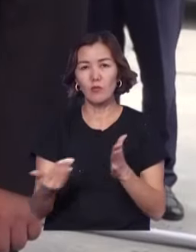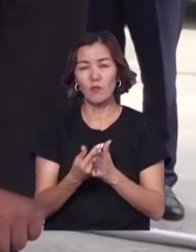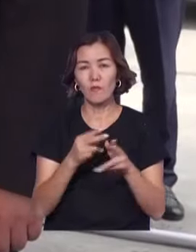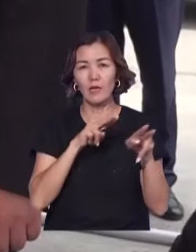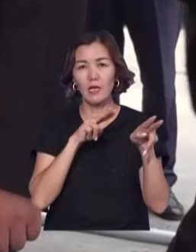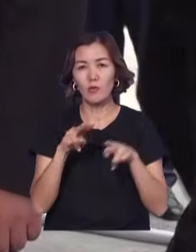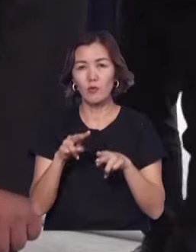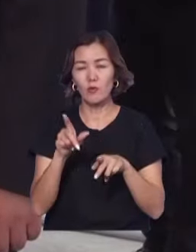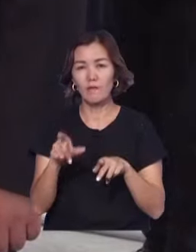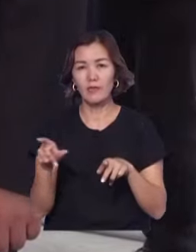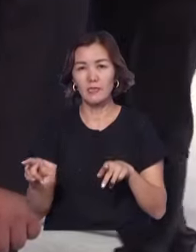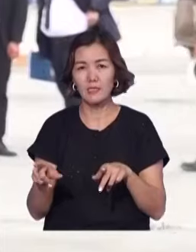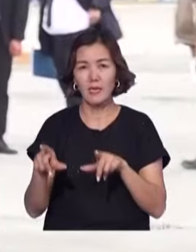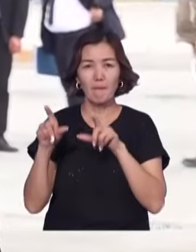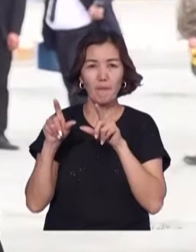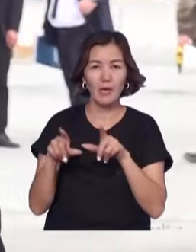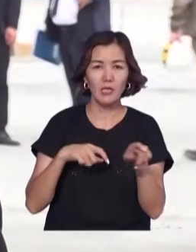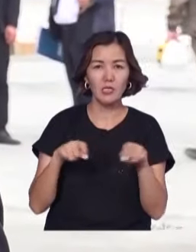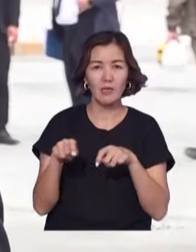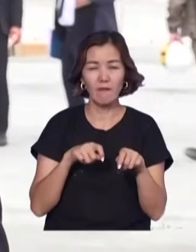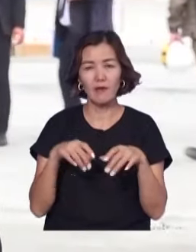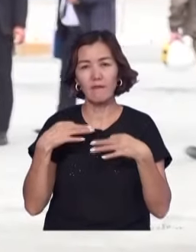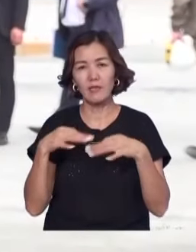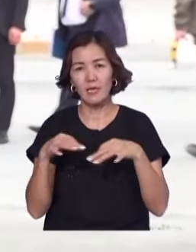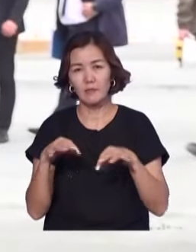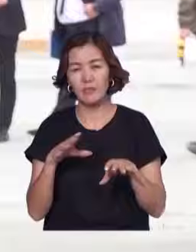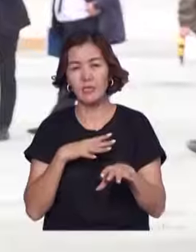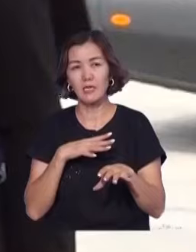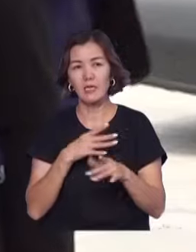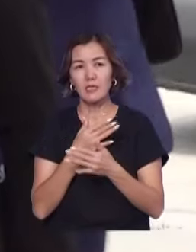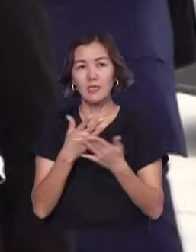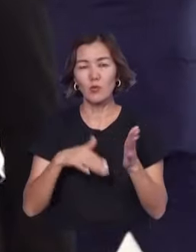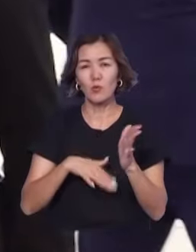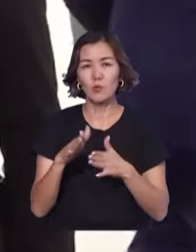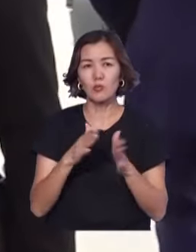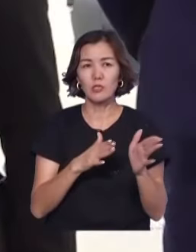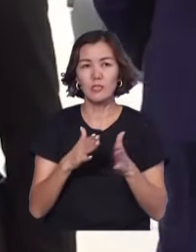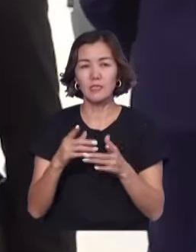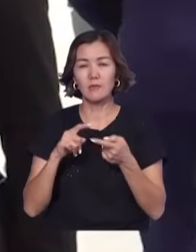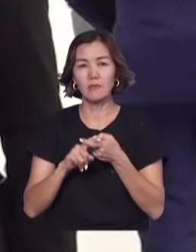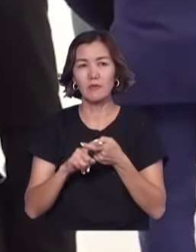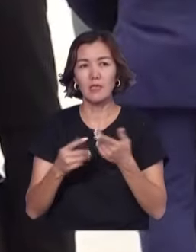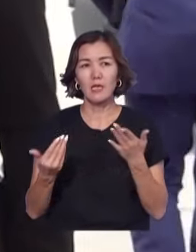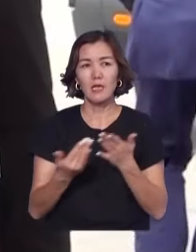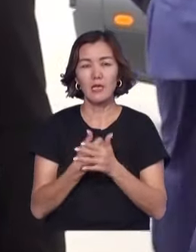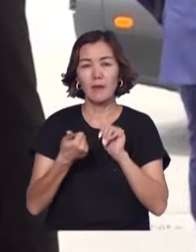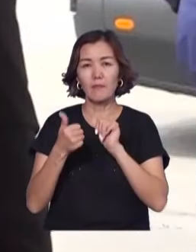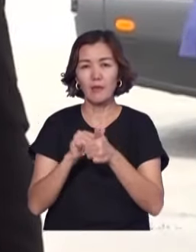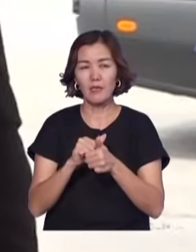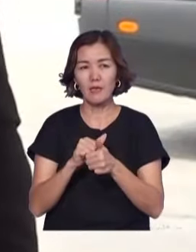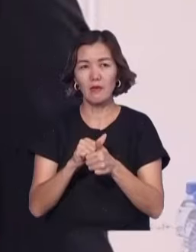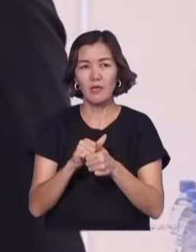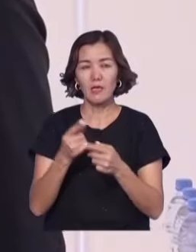контроля физических лиц, багажа, товаров и транспортных средств, а также улучшение систем связи и обмена данными. В